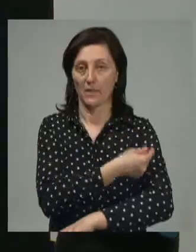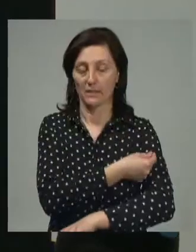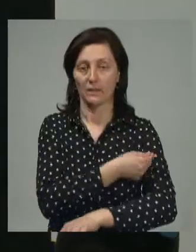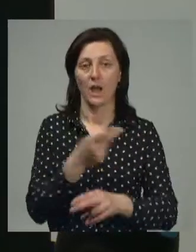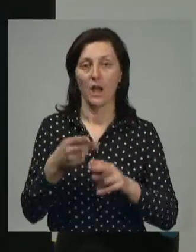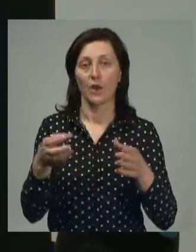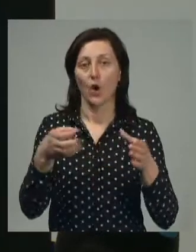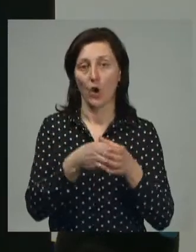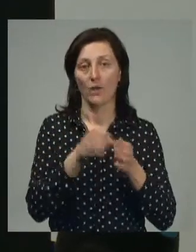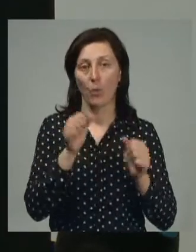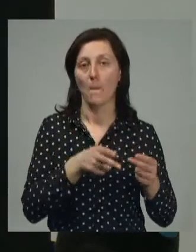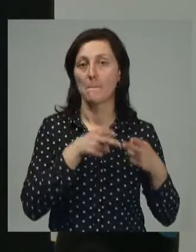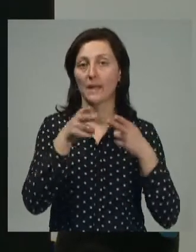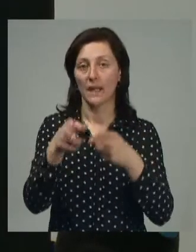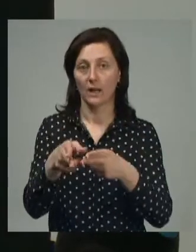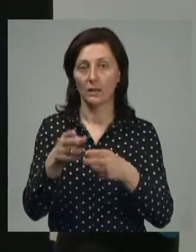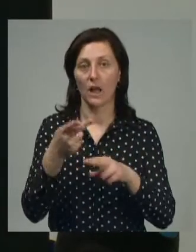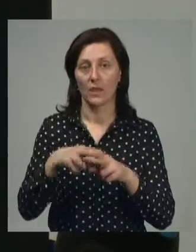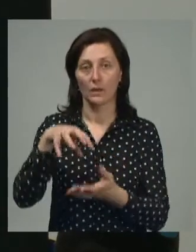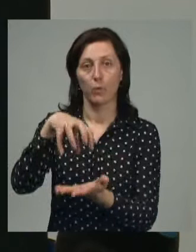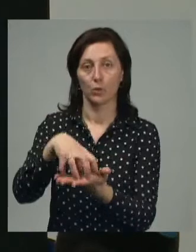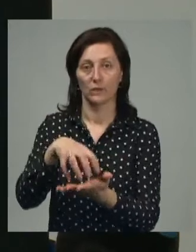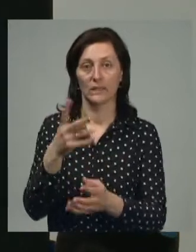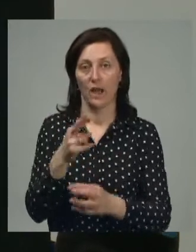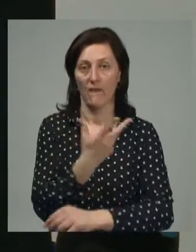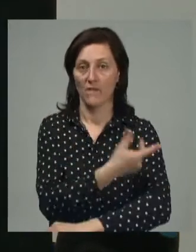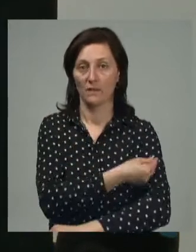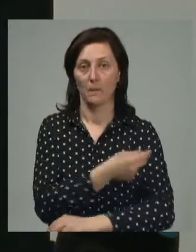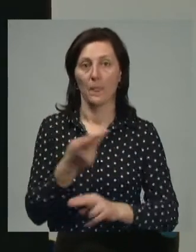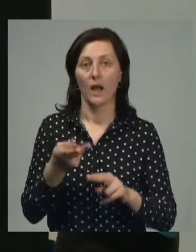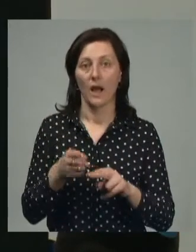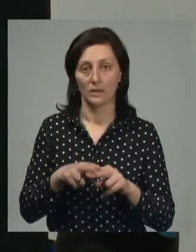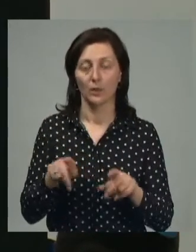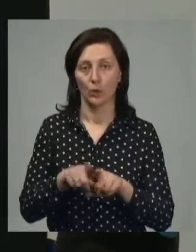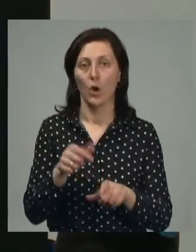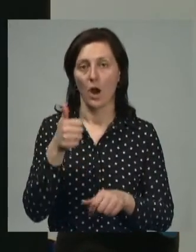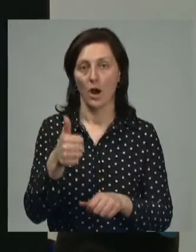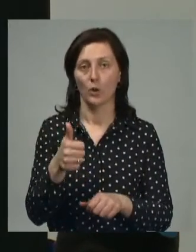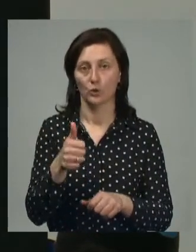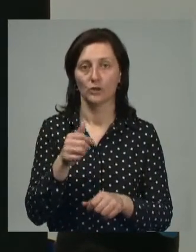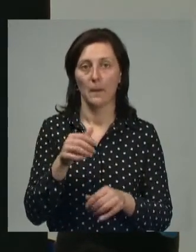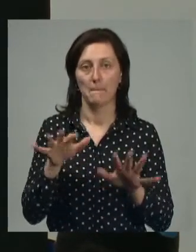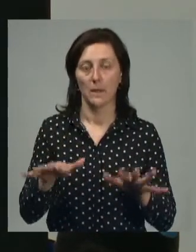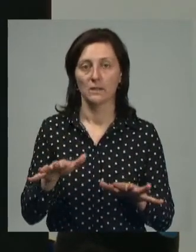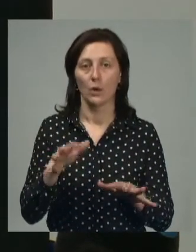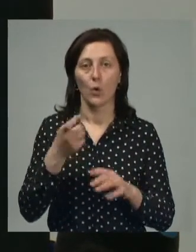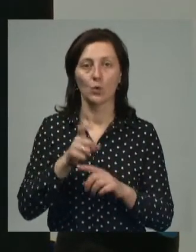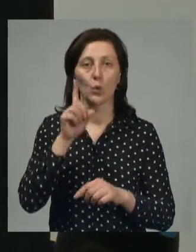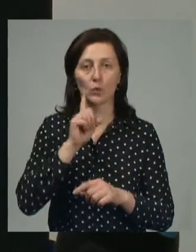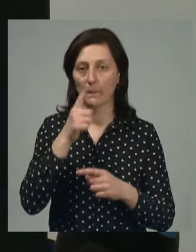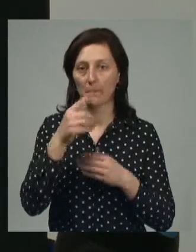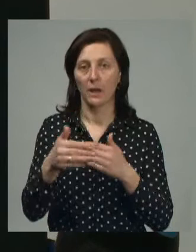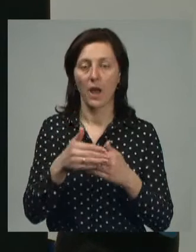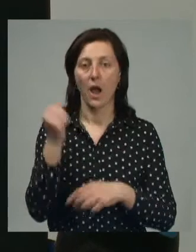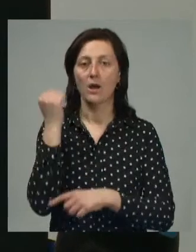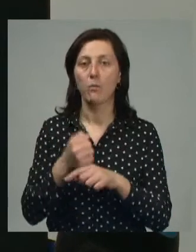могут и приехать на вот эти вот публичные пункты вакцинации. То есть это тоже хороший ресурс. Близлежащие рабочие вот